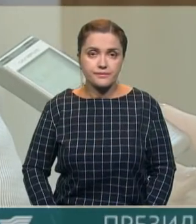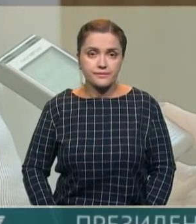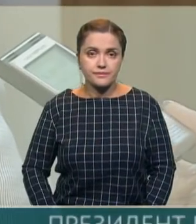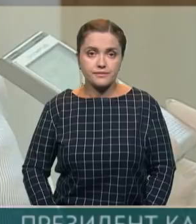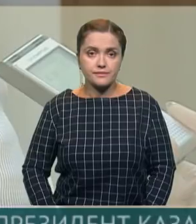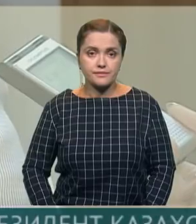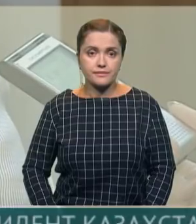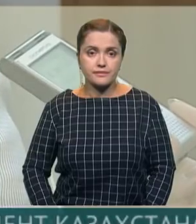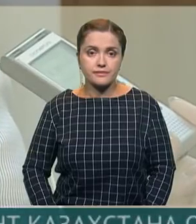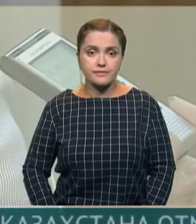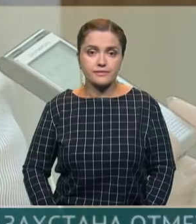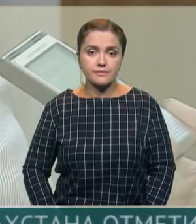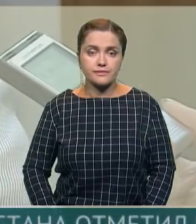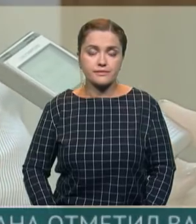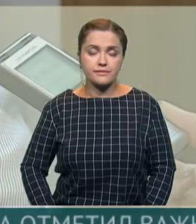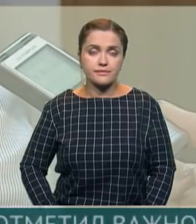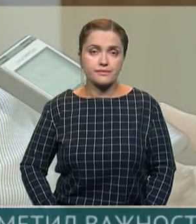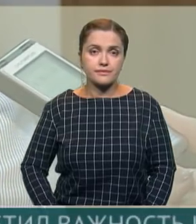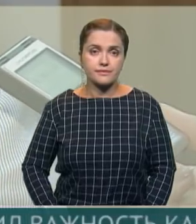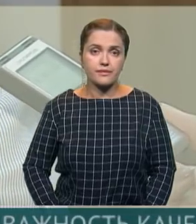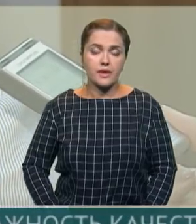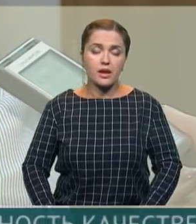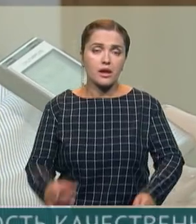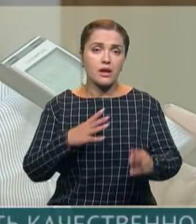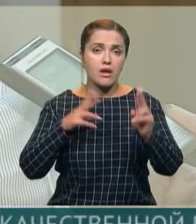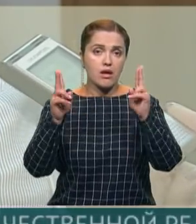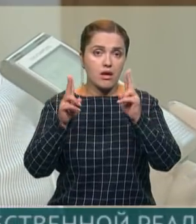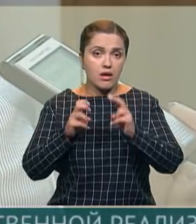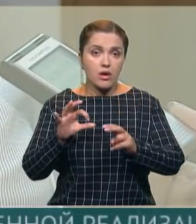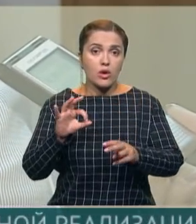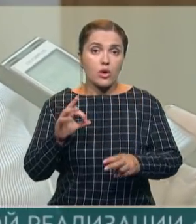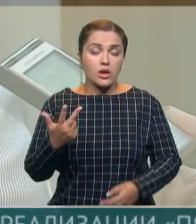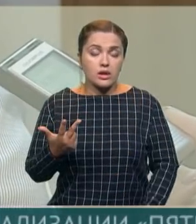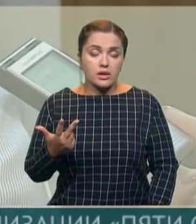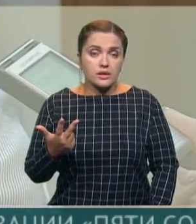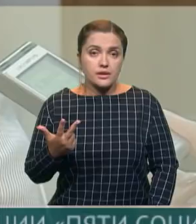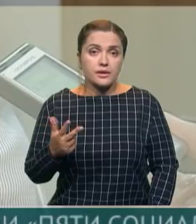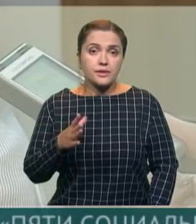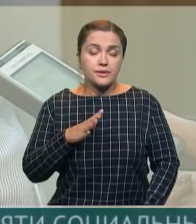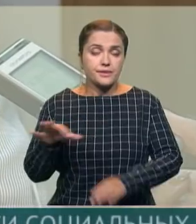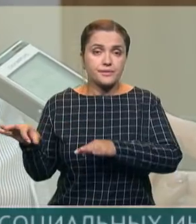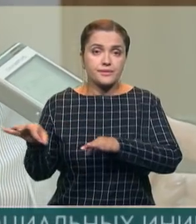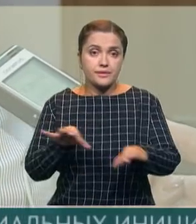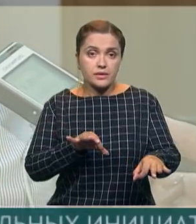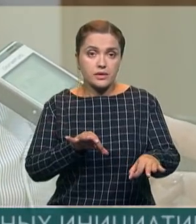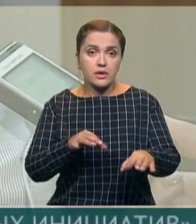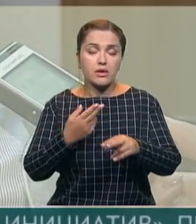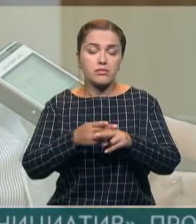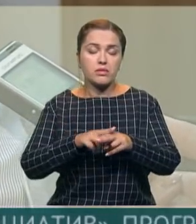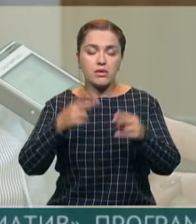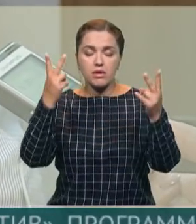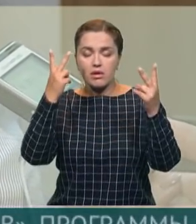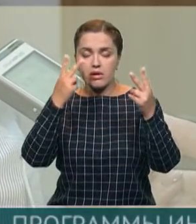удалось. При осмотре бригадой скорой помощи нужно сказать, что сознание